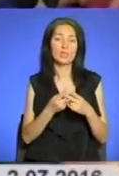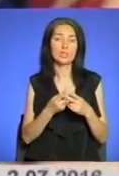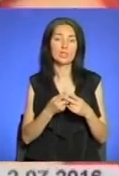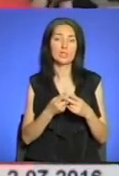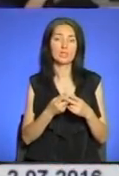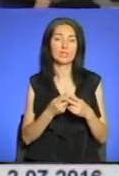в'язниці